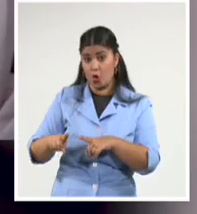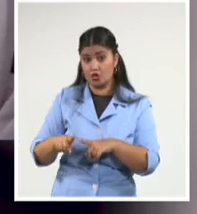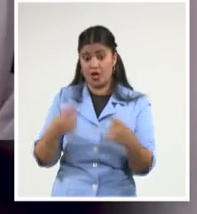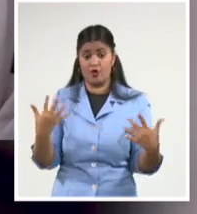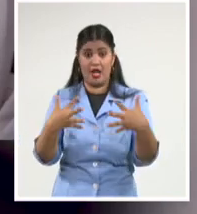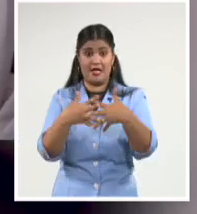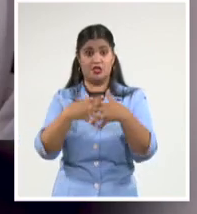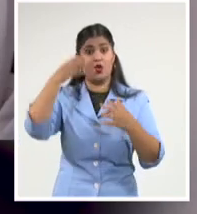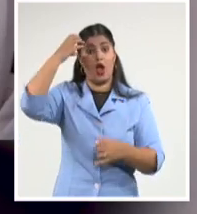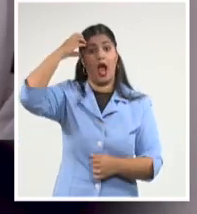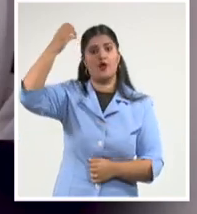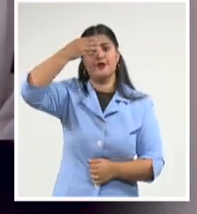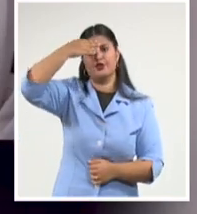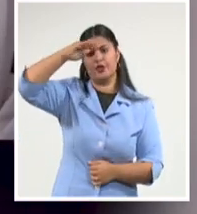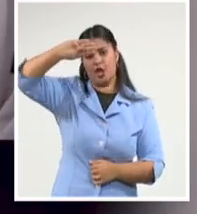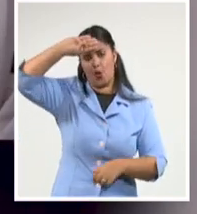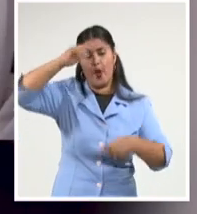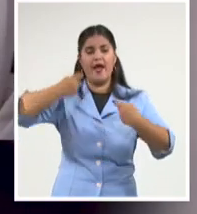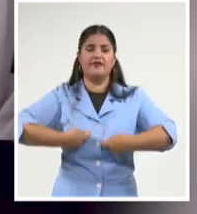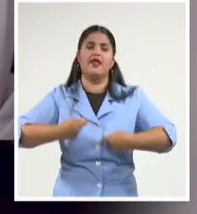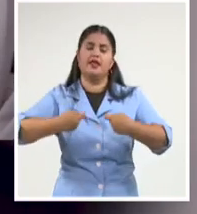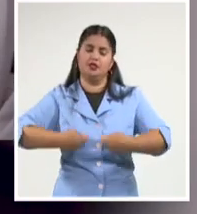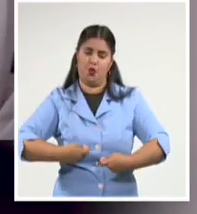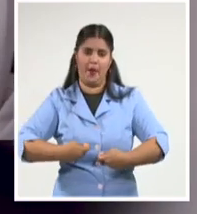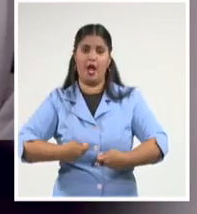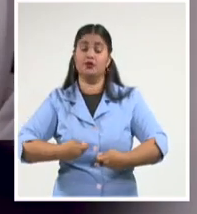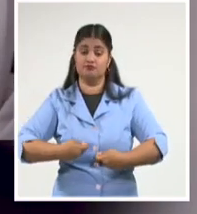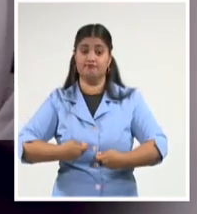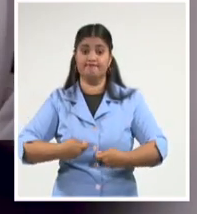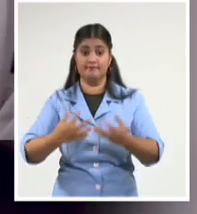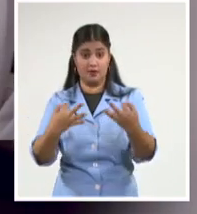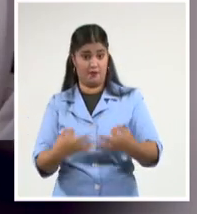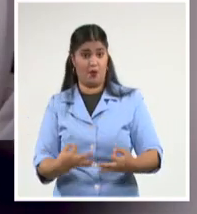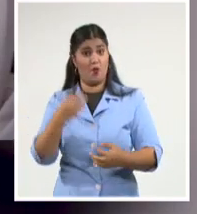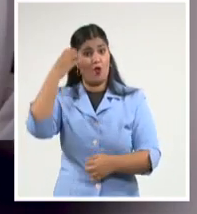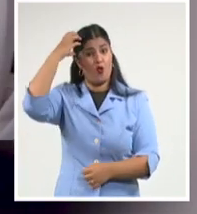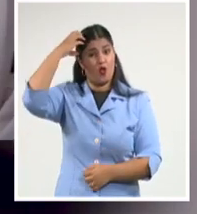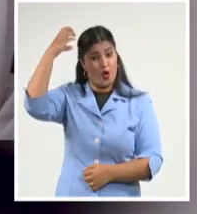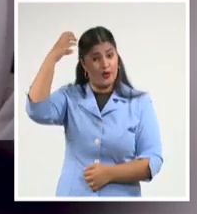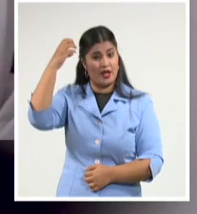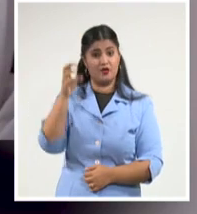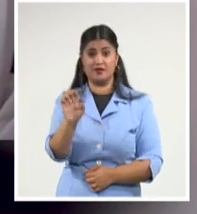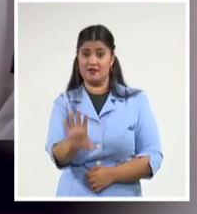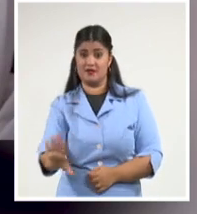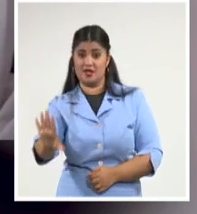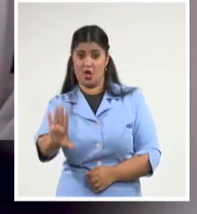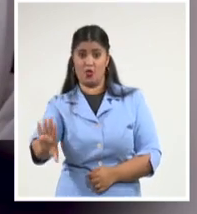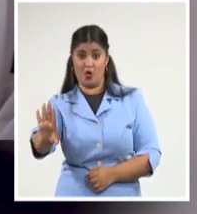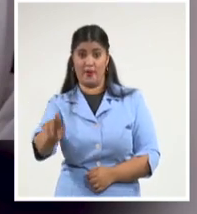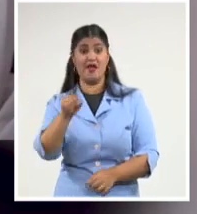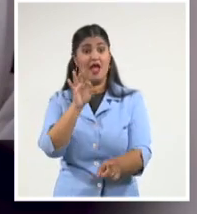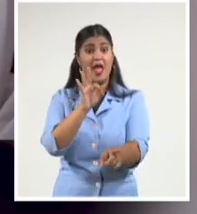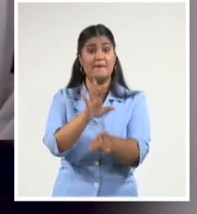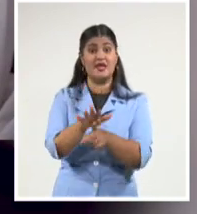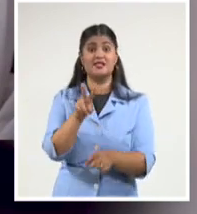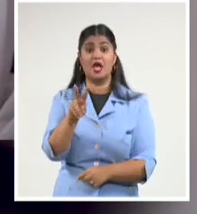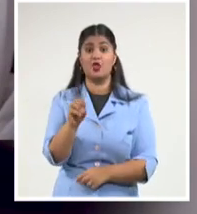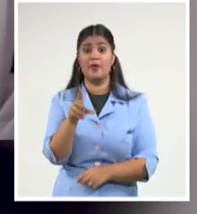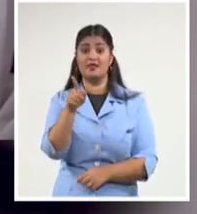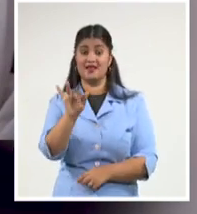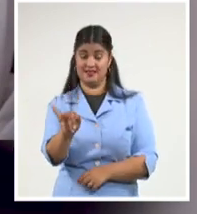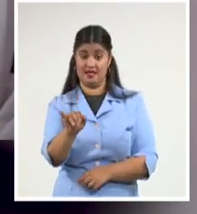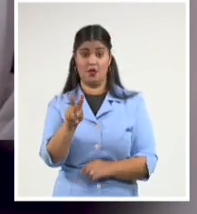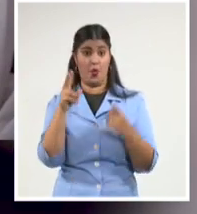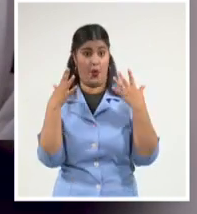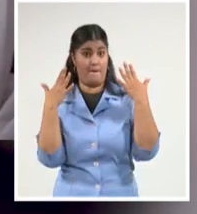δικαιώματα και την πολιτική σταθερότητα. Η κυβέρνηση μιας χώρας που βρίσκεται σε διαρκή επαφή με την Ευρώπη από το καλοκαίρι του 2017, μέσα